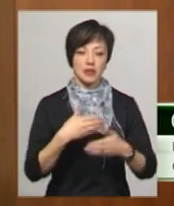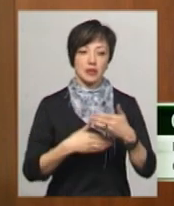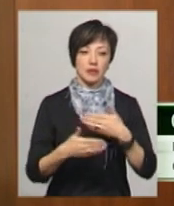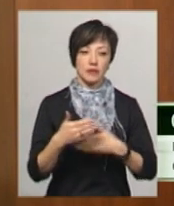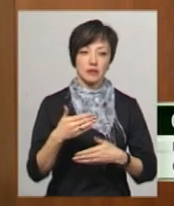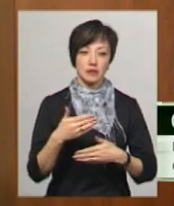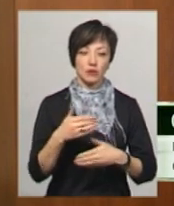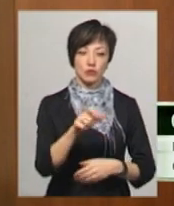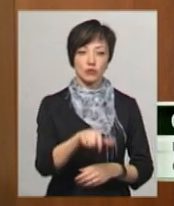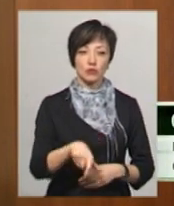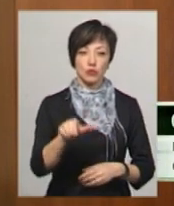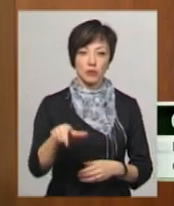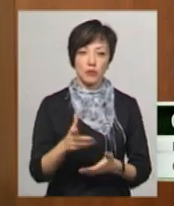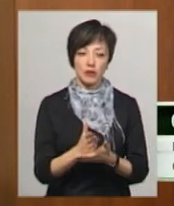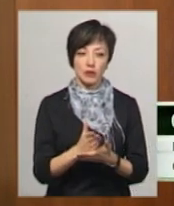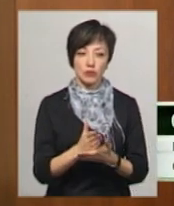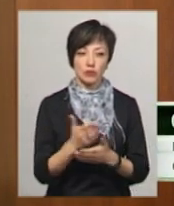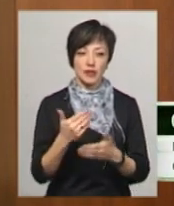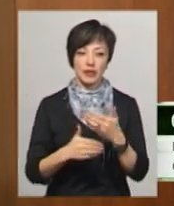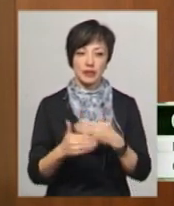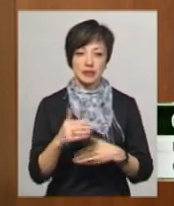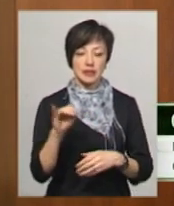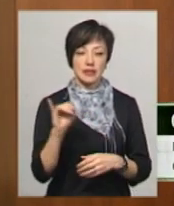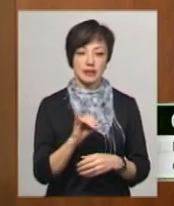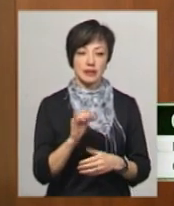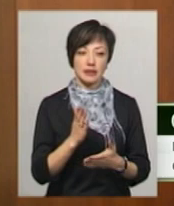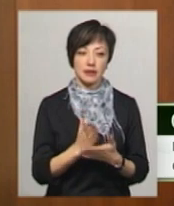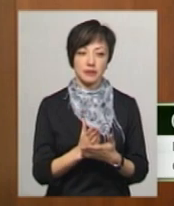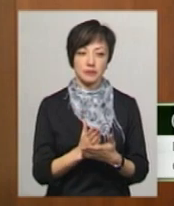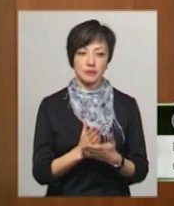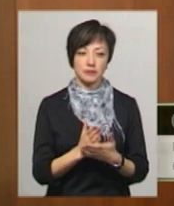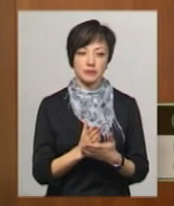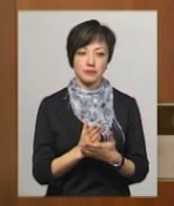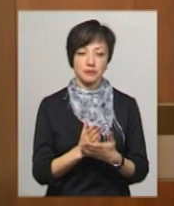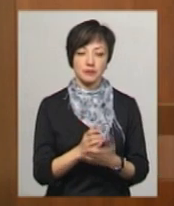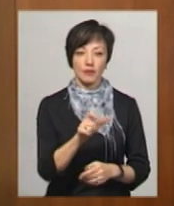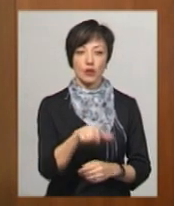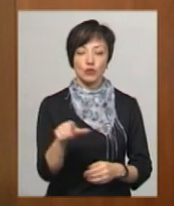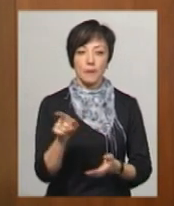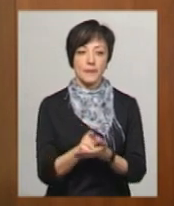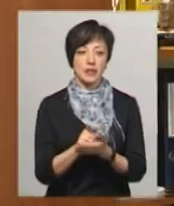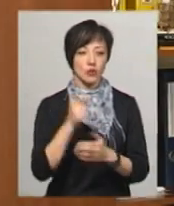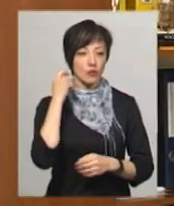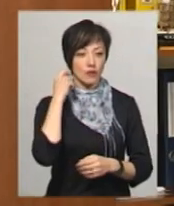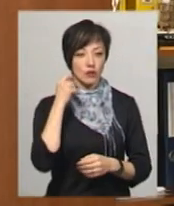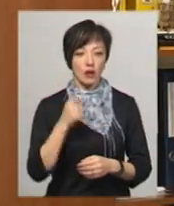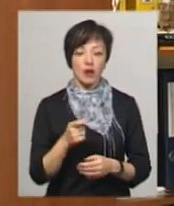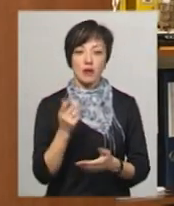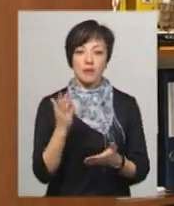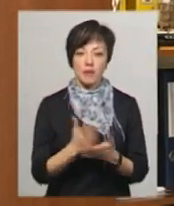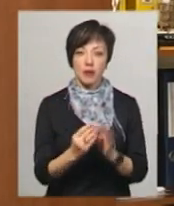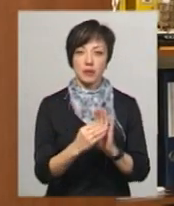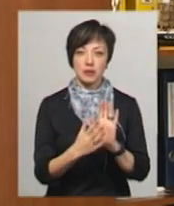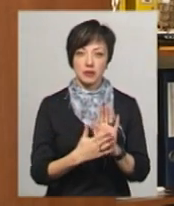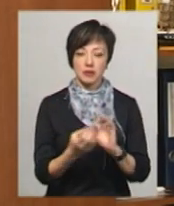інваліди, особи, які мають інвалідність, і є особи пенсійного віку. Маємо вже